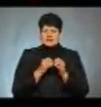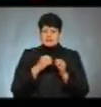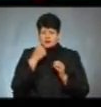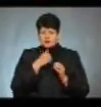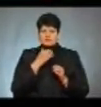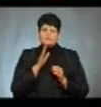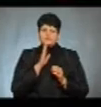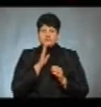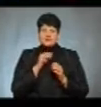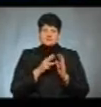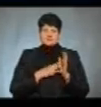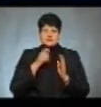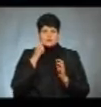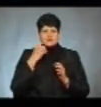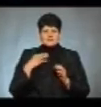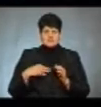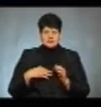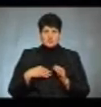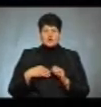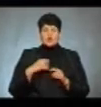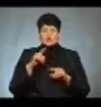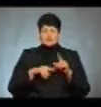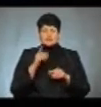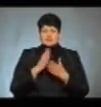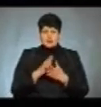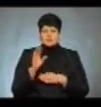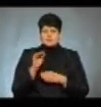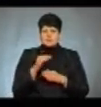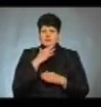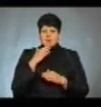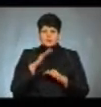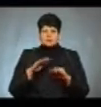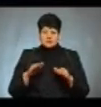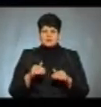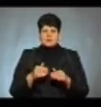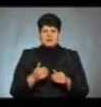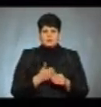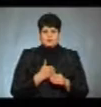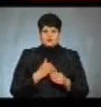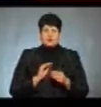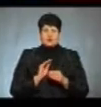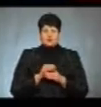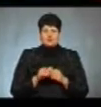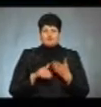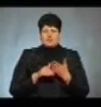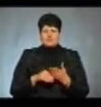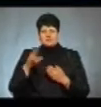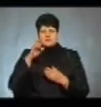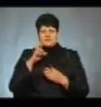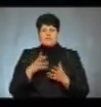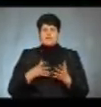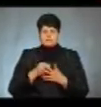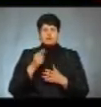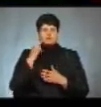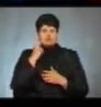і 18-річний син. Родина має посвідчення багатодітної і претендує на додаткову допомогу від держави. Жінка каже, про виплату